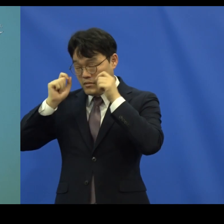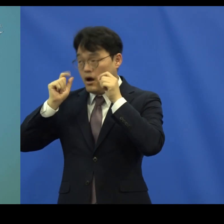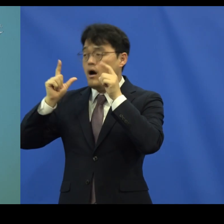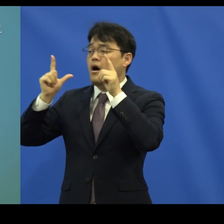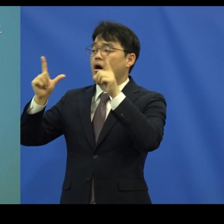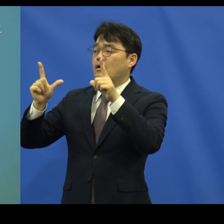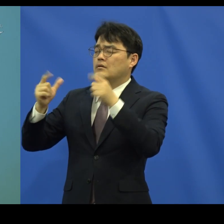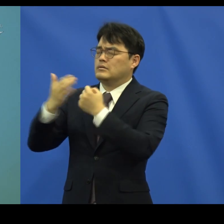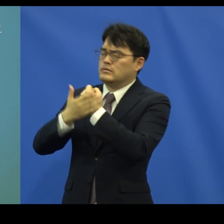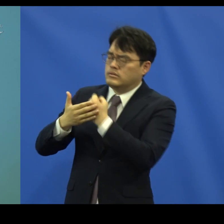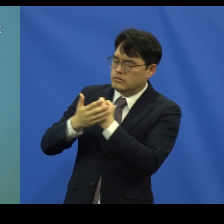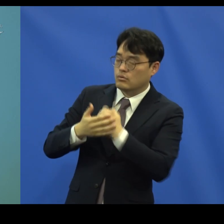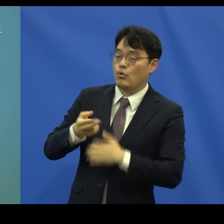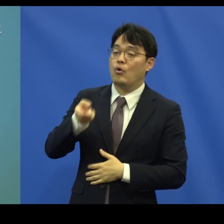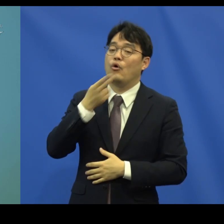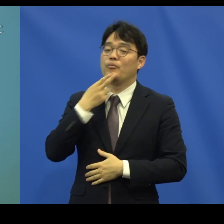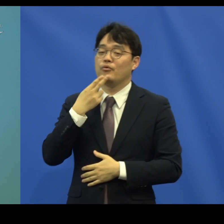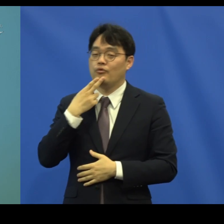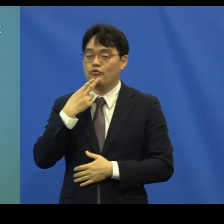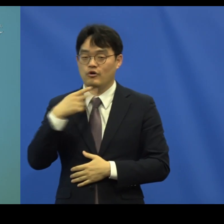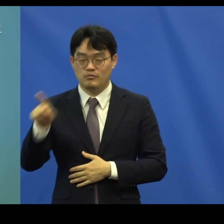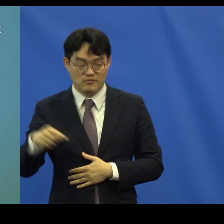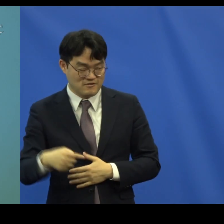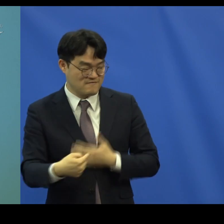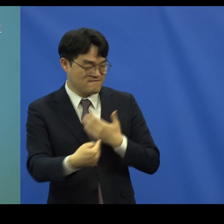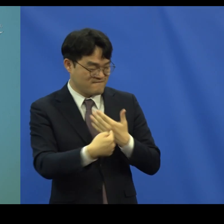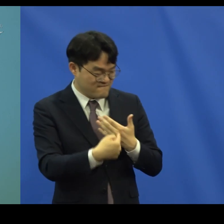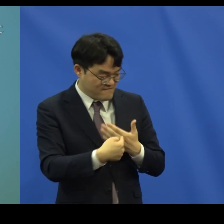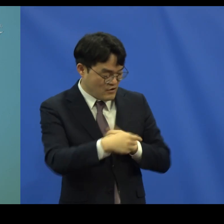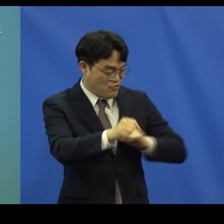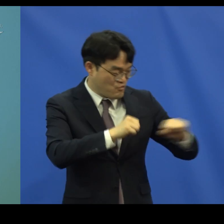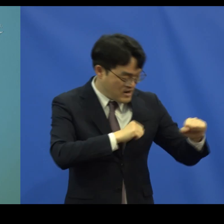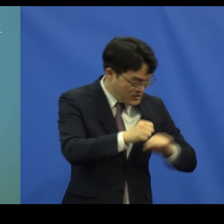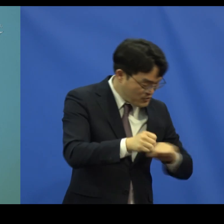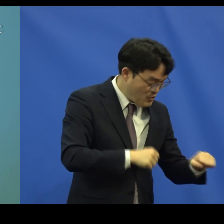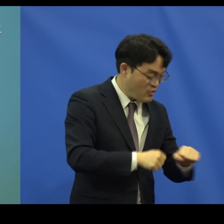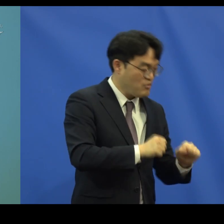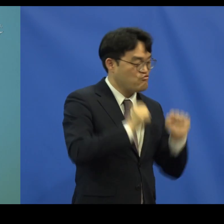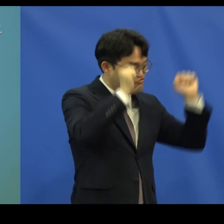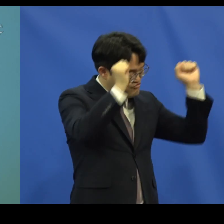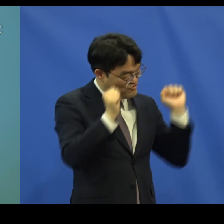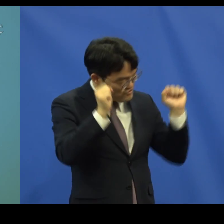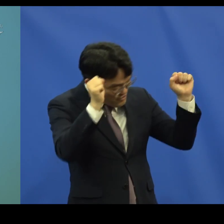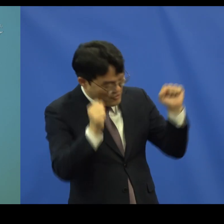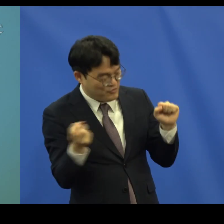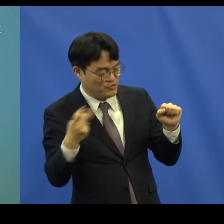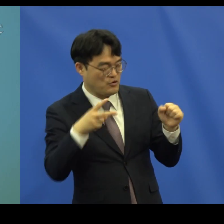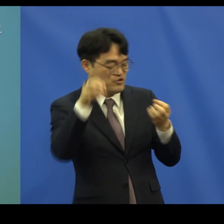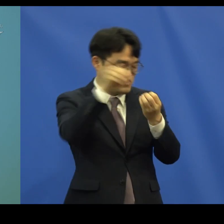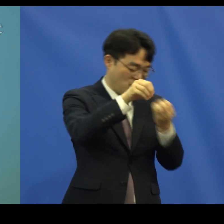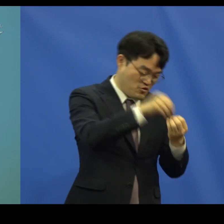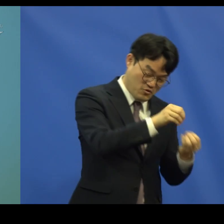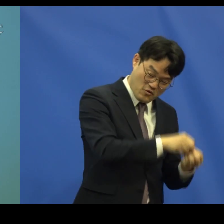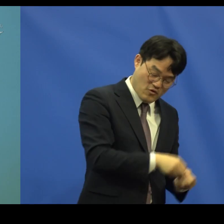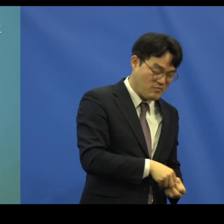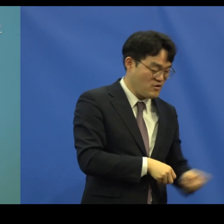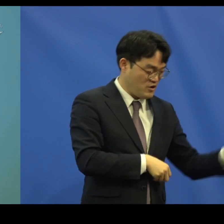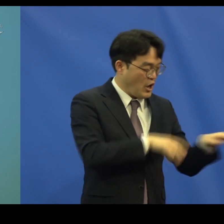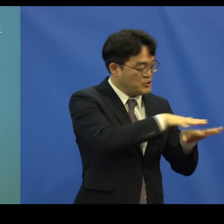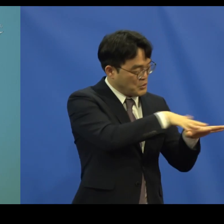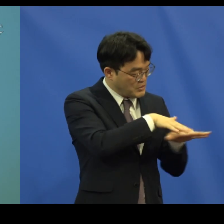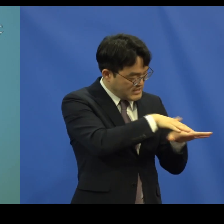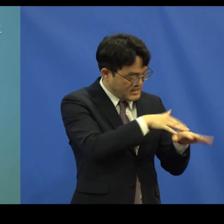들여다보기보다는 뭐 이런 활동, 조직, 시설, 직분 이런 데 더 관심을 가요. 그리고 전통을 중요하게 여기고 변화를